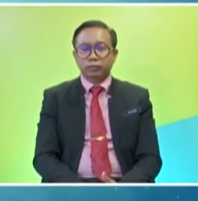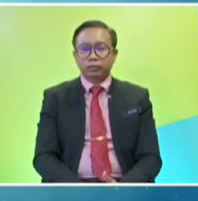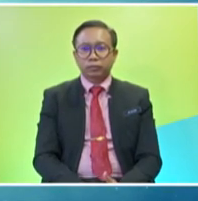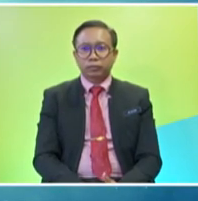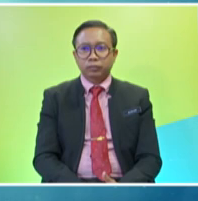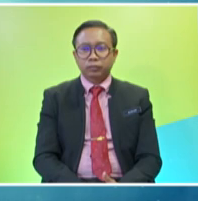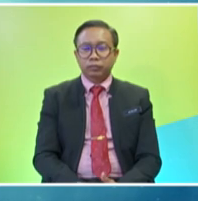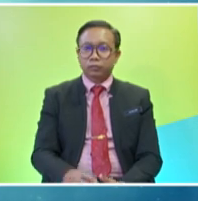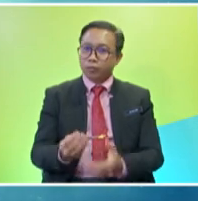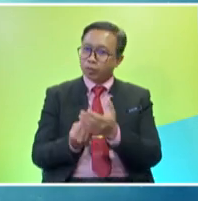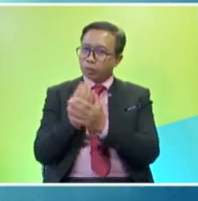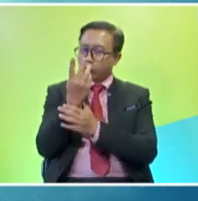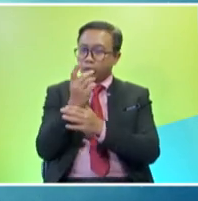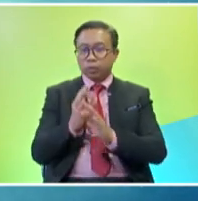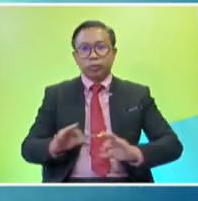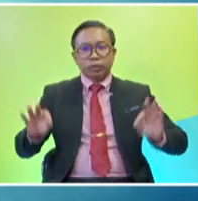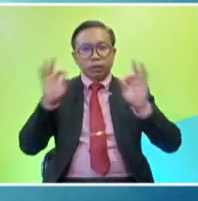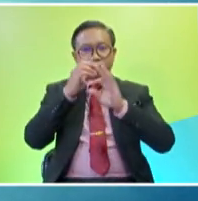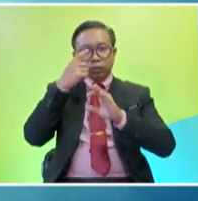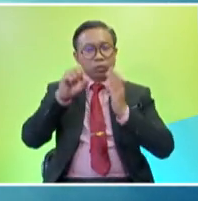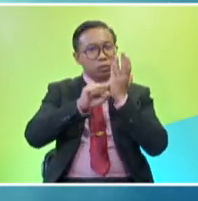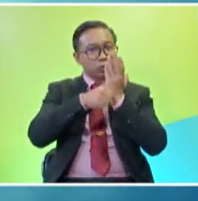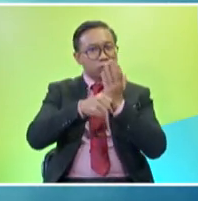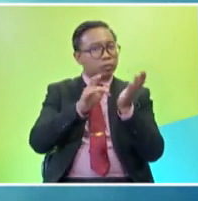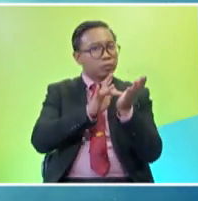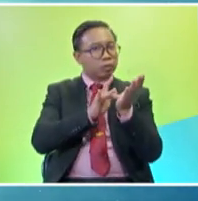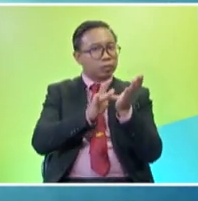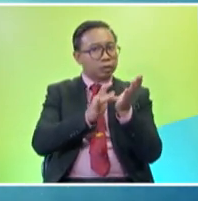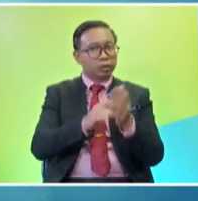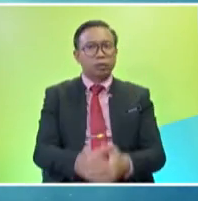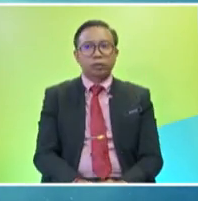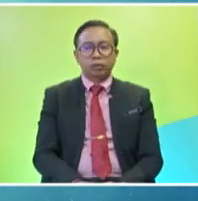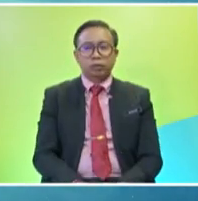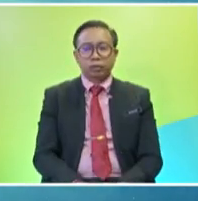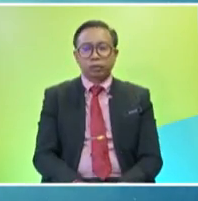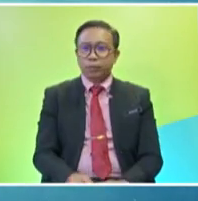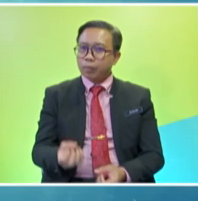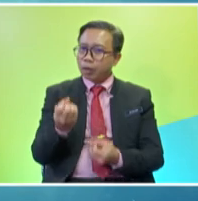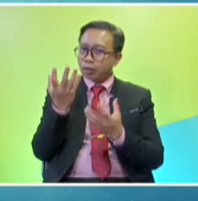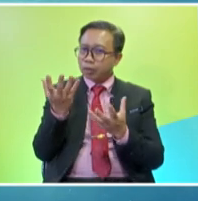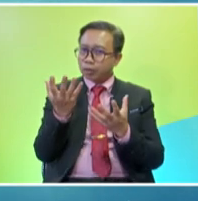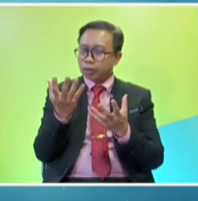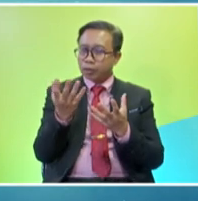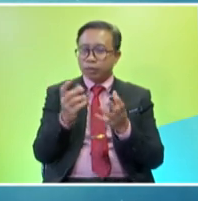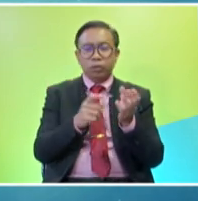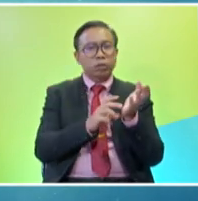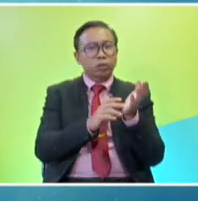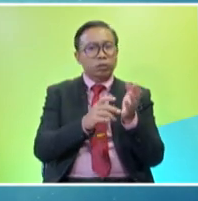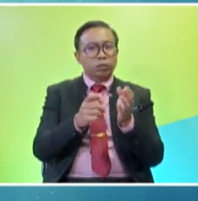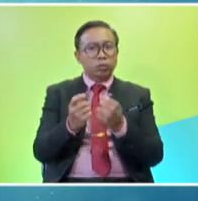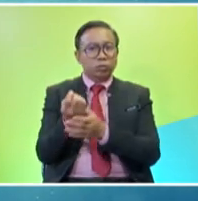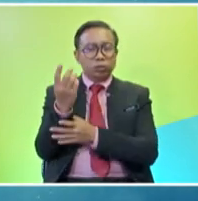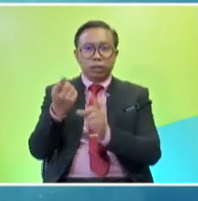tumbuh-tumbuhan penting untuk sumber perubahan yang kebanyakan tumbuh-tumbuhan datang dari alam